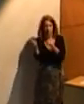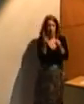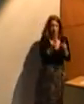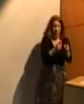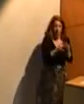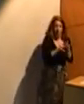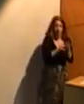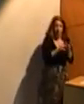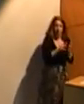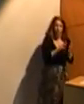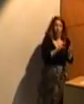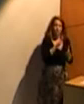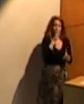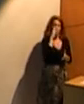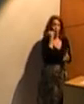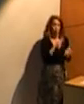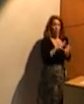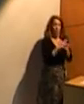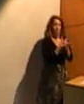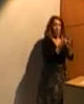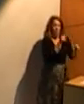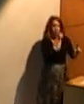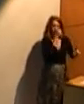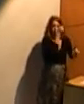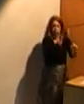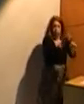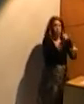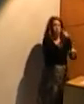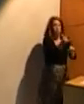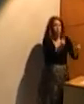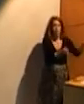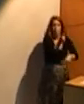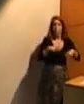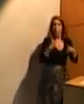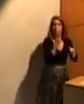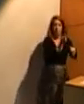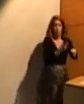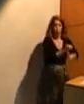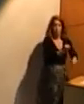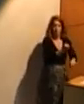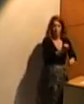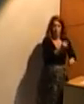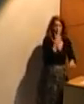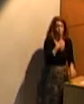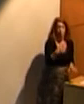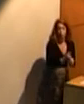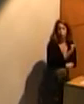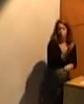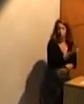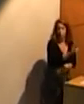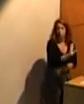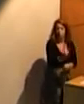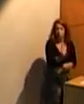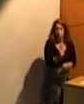l'immortalité pense que l'immortalité ne sont jamais atteinte jamais je pense que au contraire